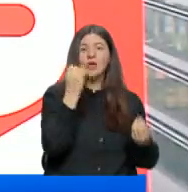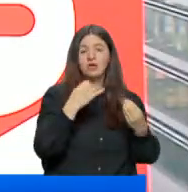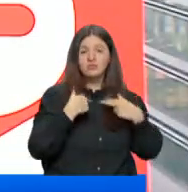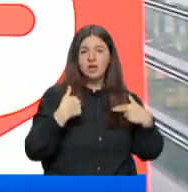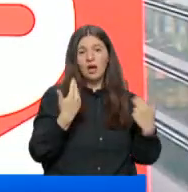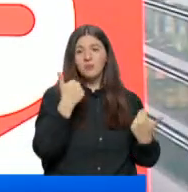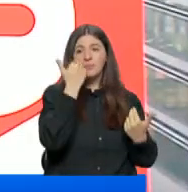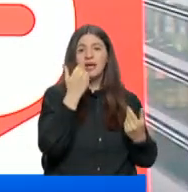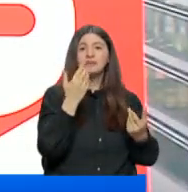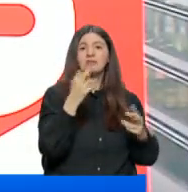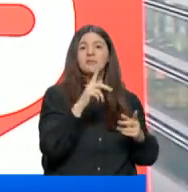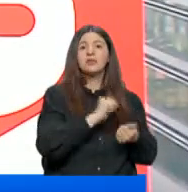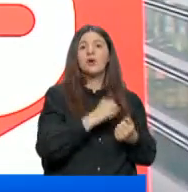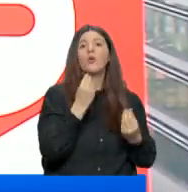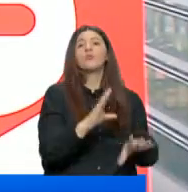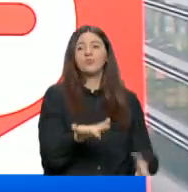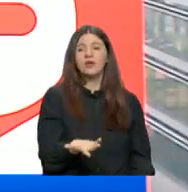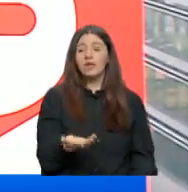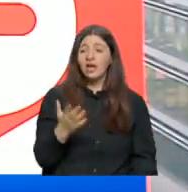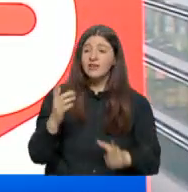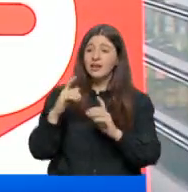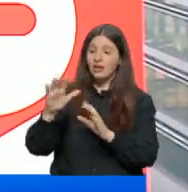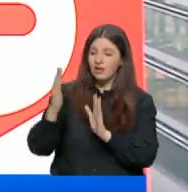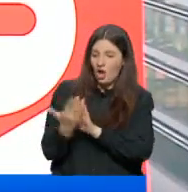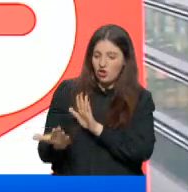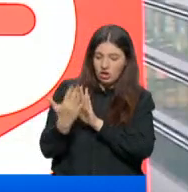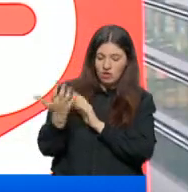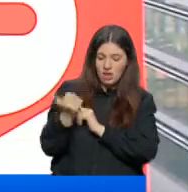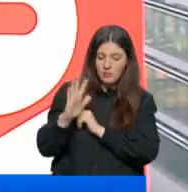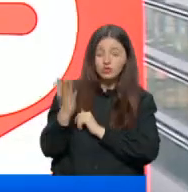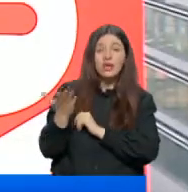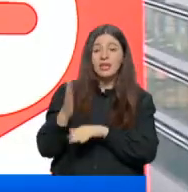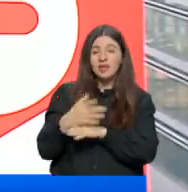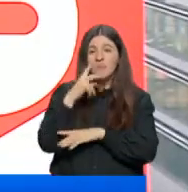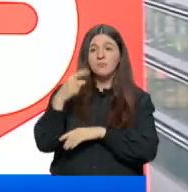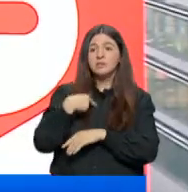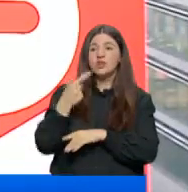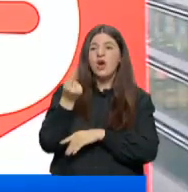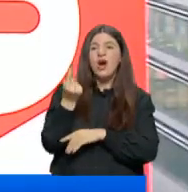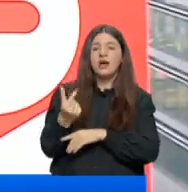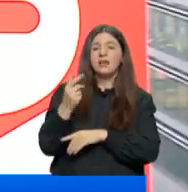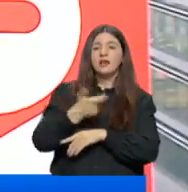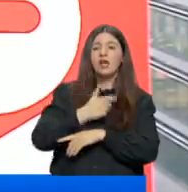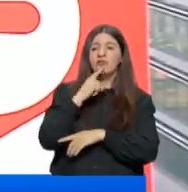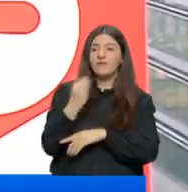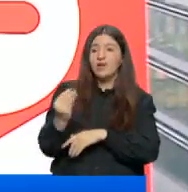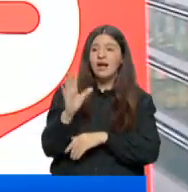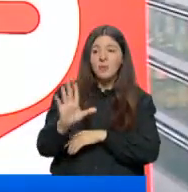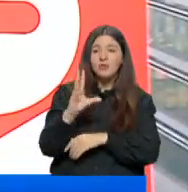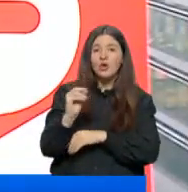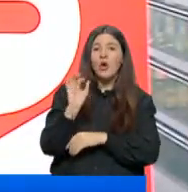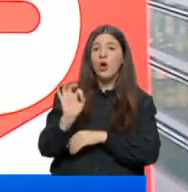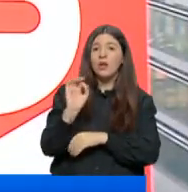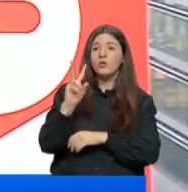Ama beyazlatacak şekilde de yıkayamıyor. Karşılığını alamıyor. Niye biliyor musunuz? Bakın biz çok az sayıda kanun teklifi verdik ama çok kritik bir